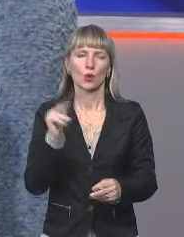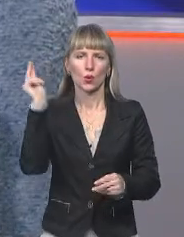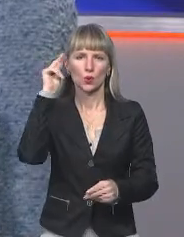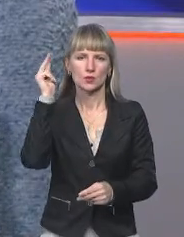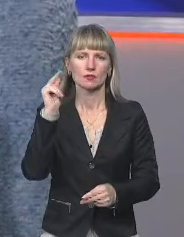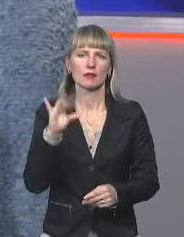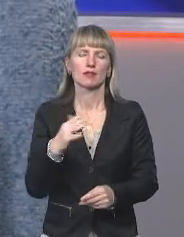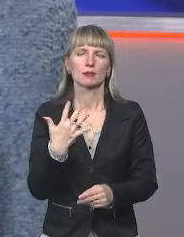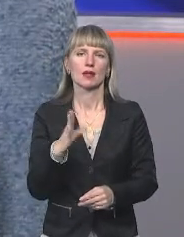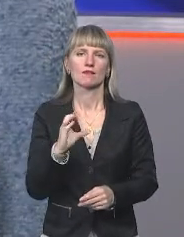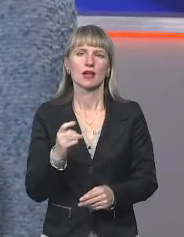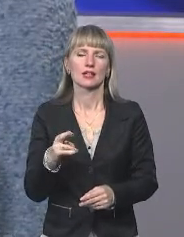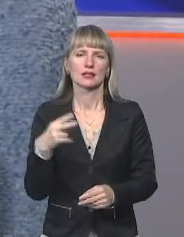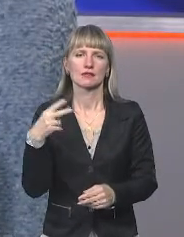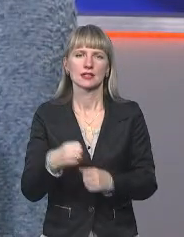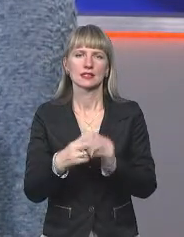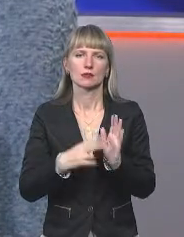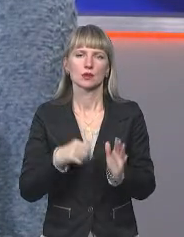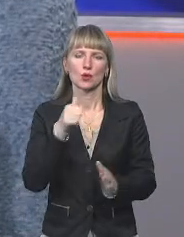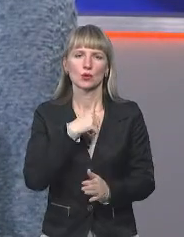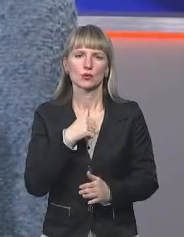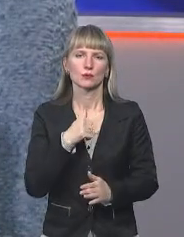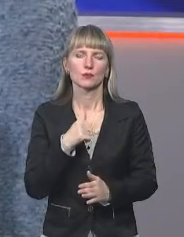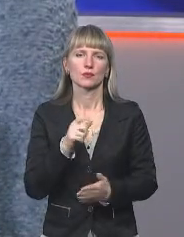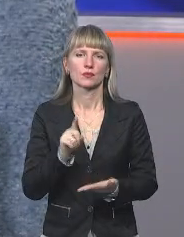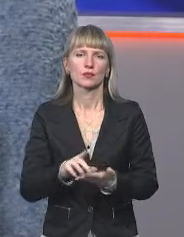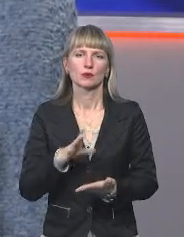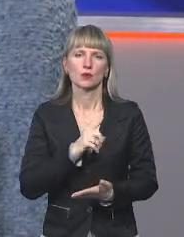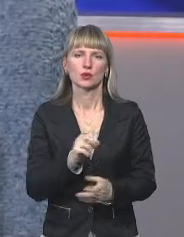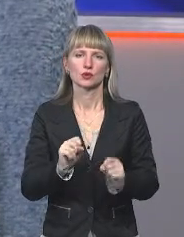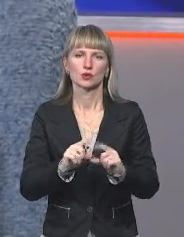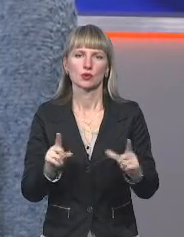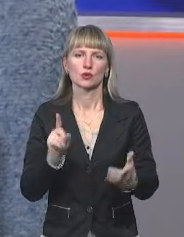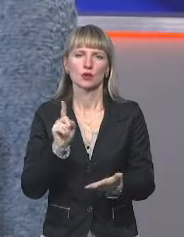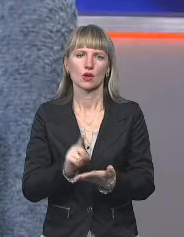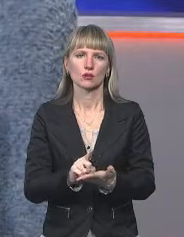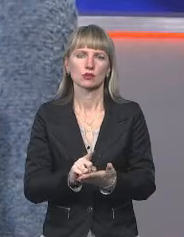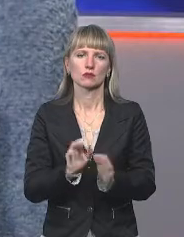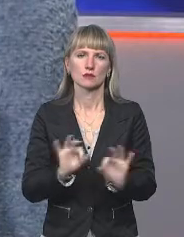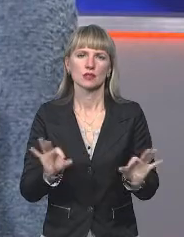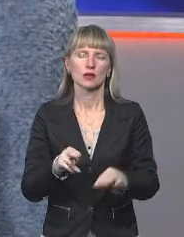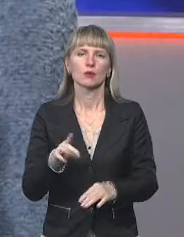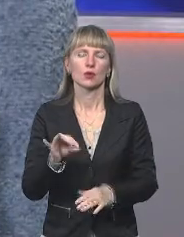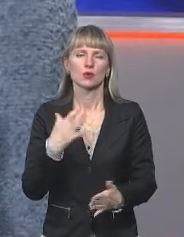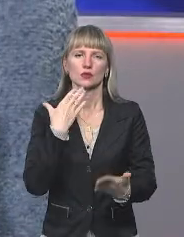від 5 вересня 2017 року, має бути, кожна школа має звітувати про свої